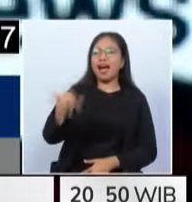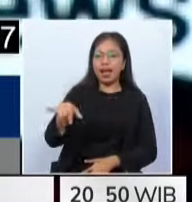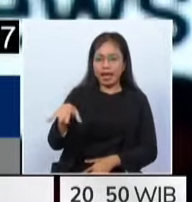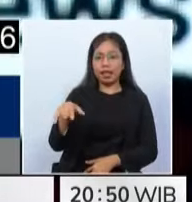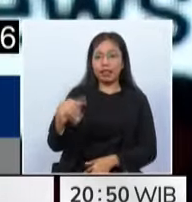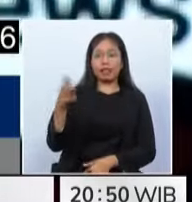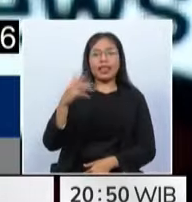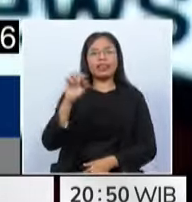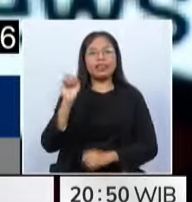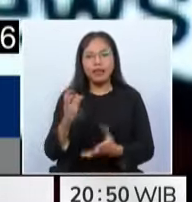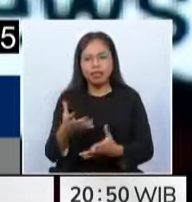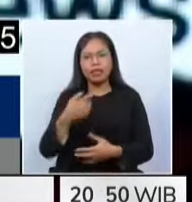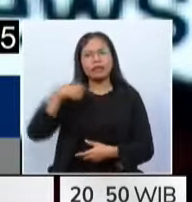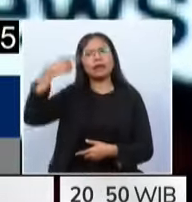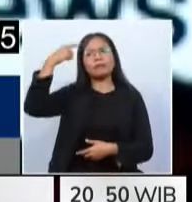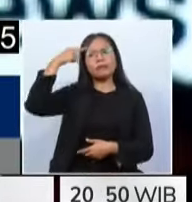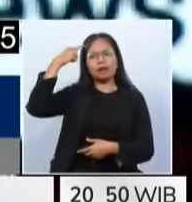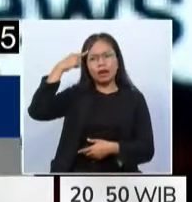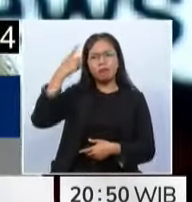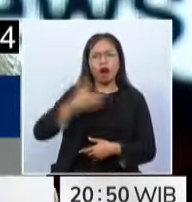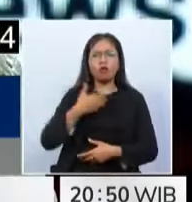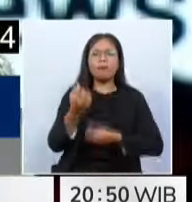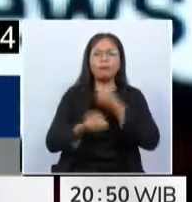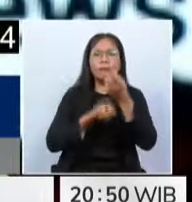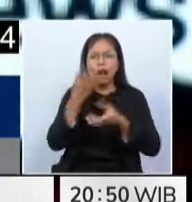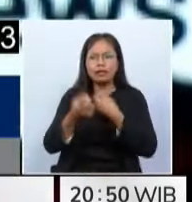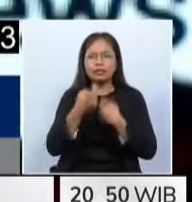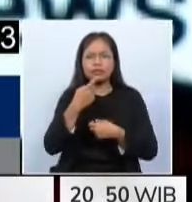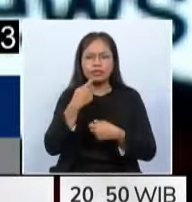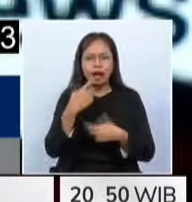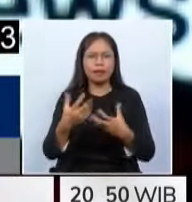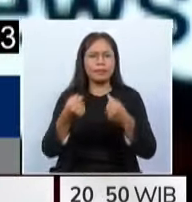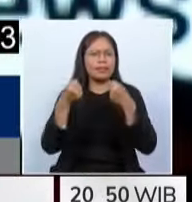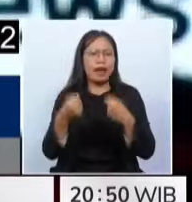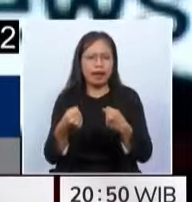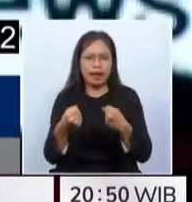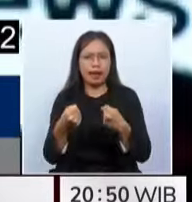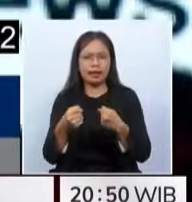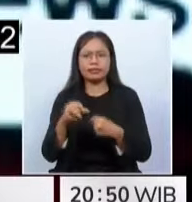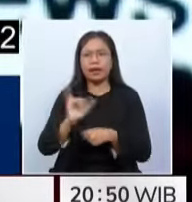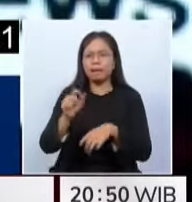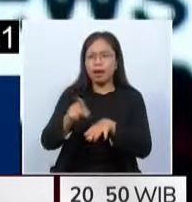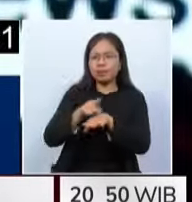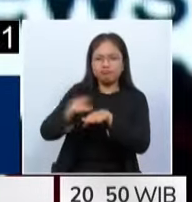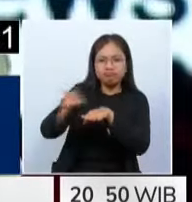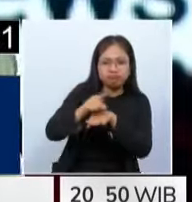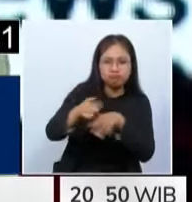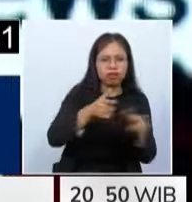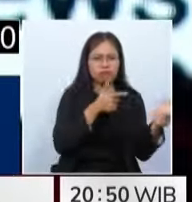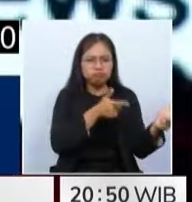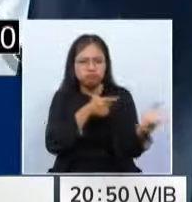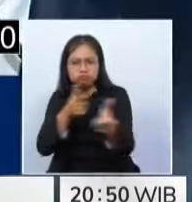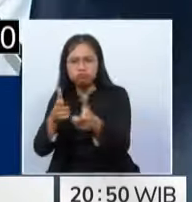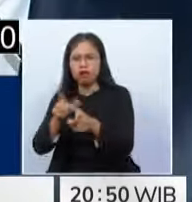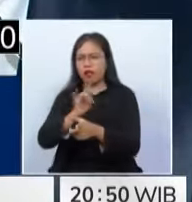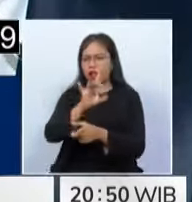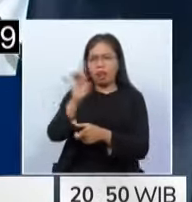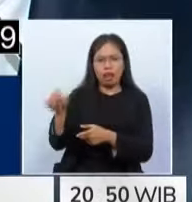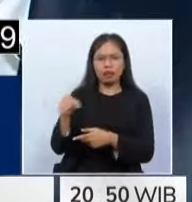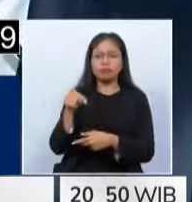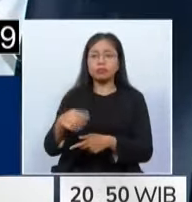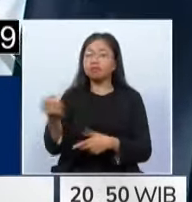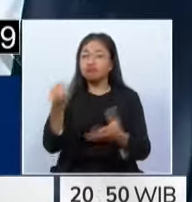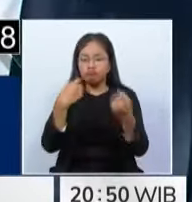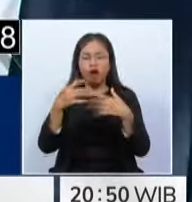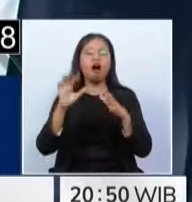Sebenarnya saya pengin membahas yang soal pertahanan dan alut cistanya tapi Oke saya kira Terima kasih atas Jawabannya Saya